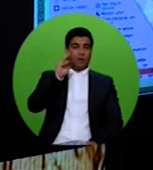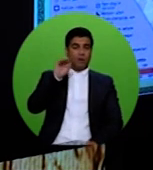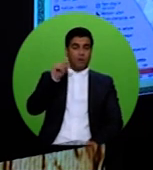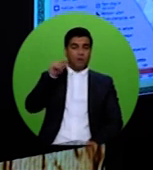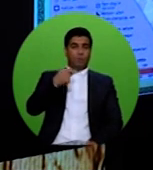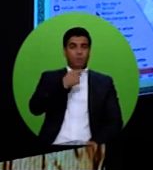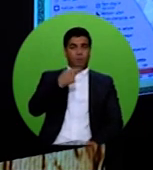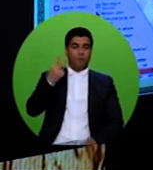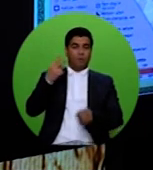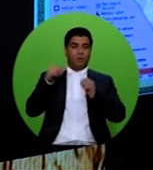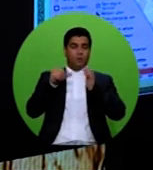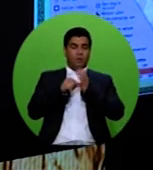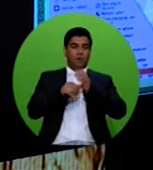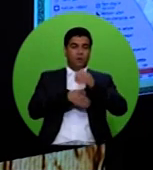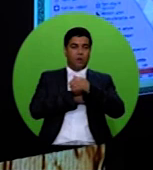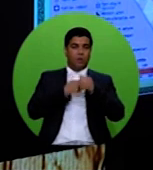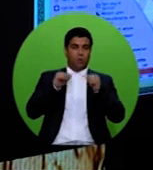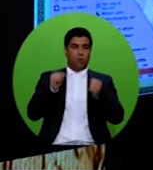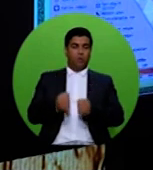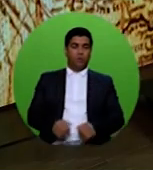минус 26 градусов.